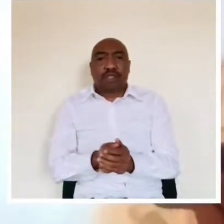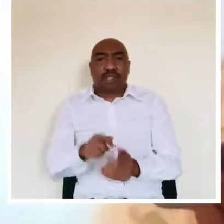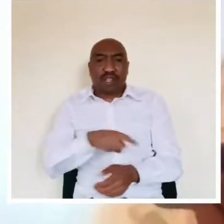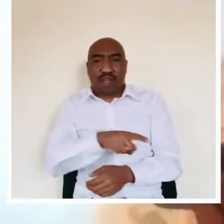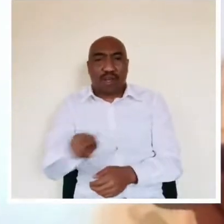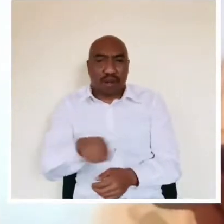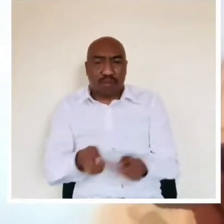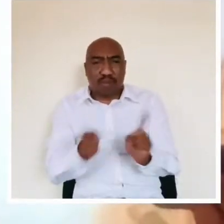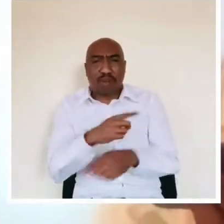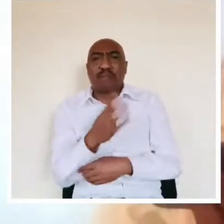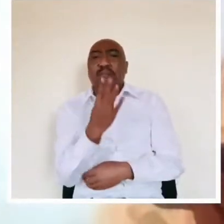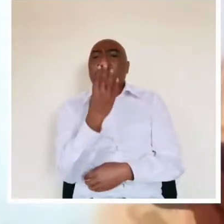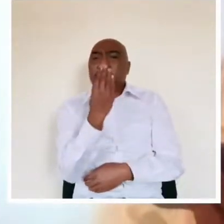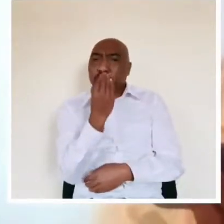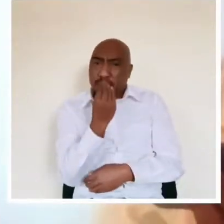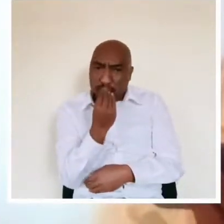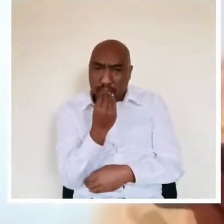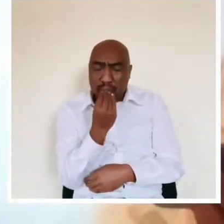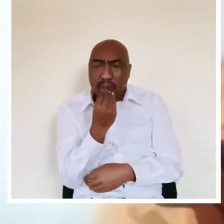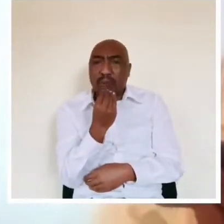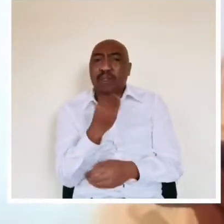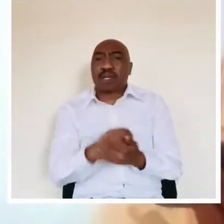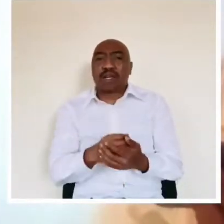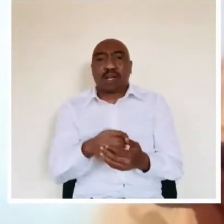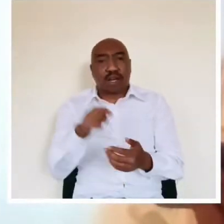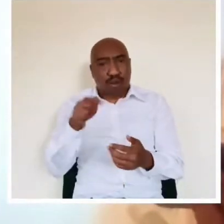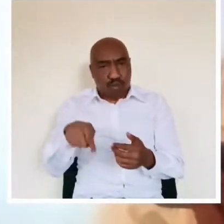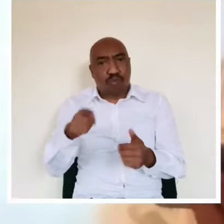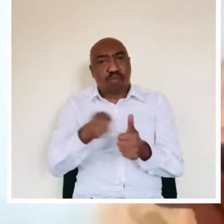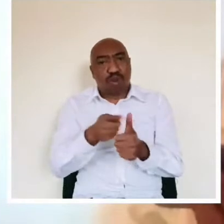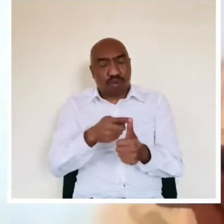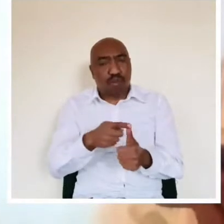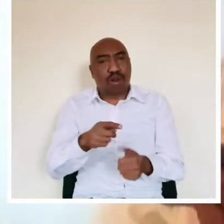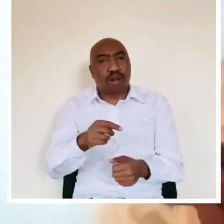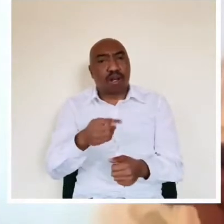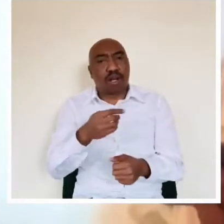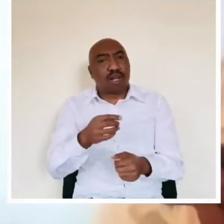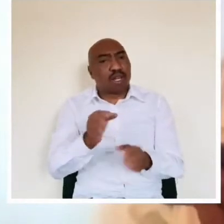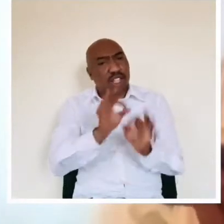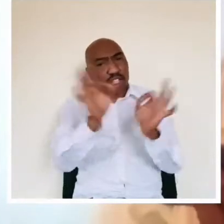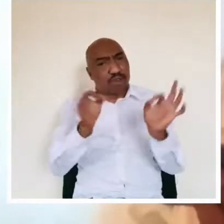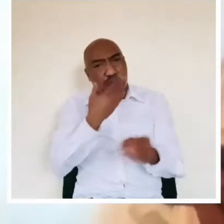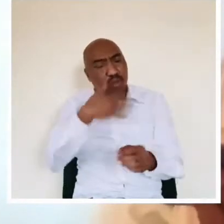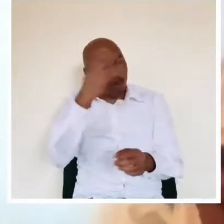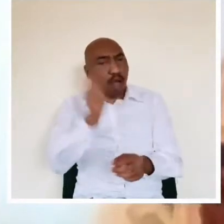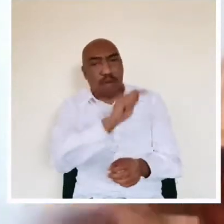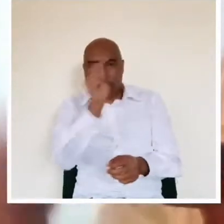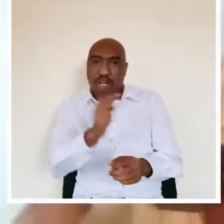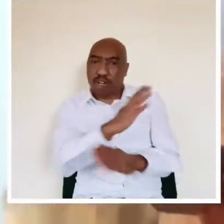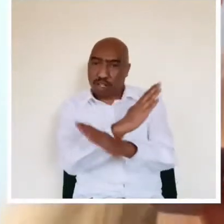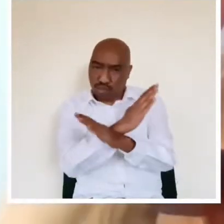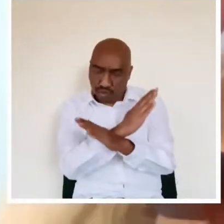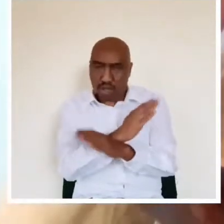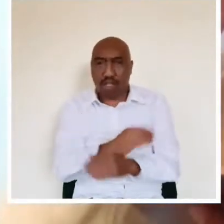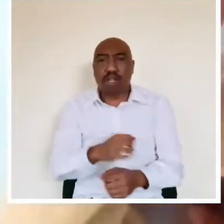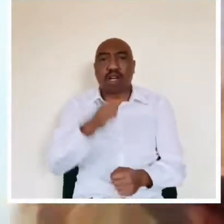un seul mot, et à partir de ce jour, personne n'osa plus lui poser de questions. Amen.